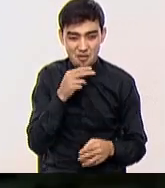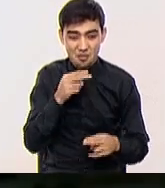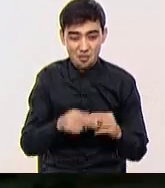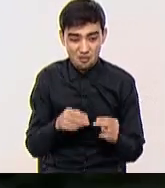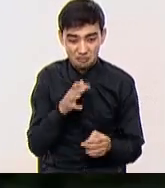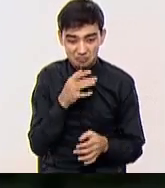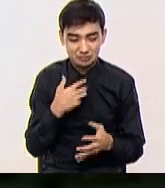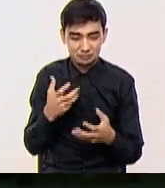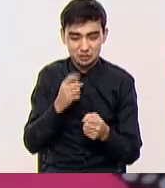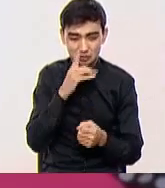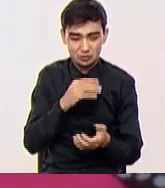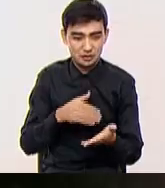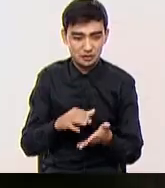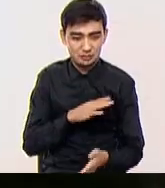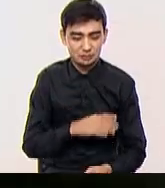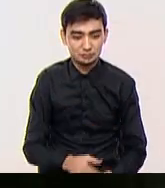сроком годности.